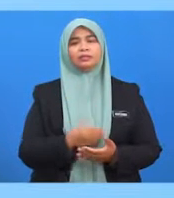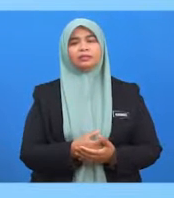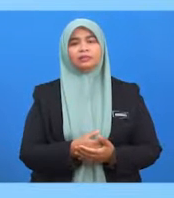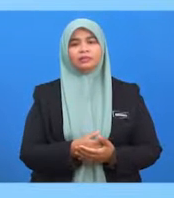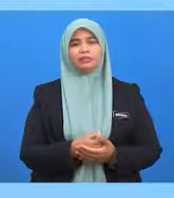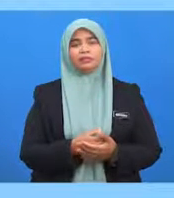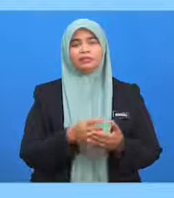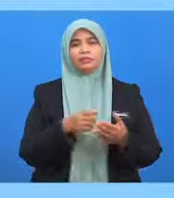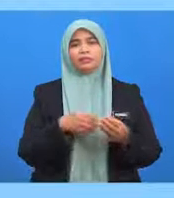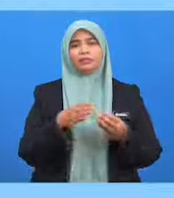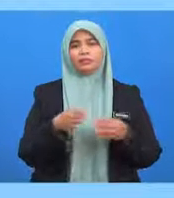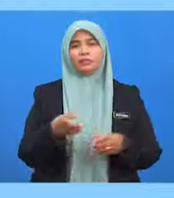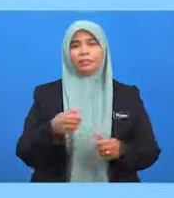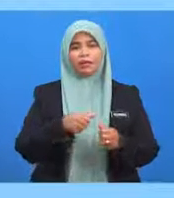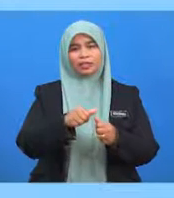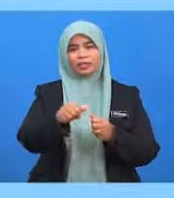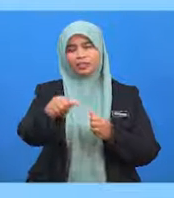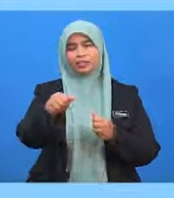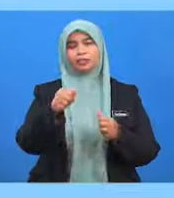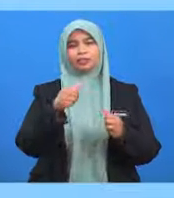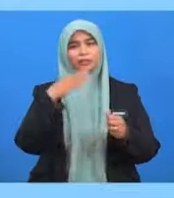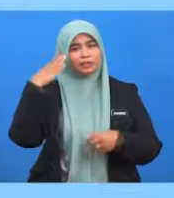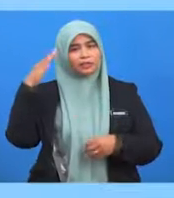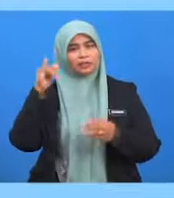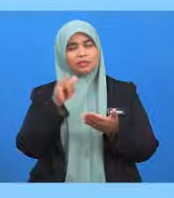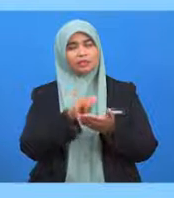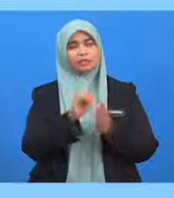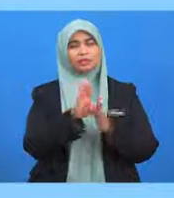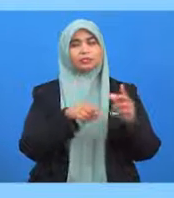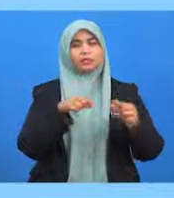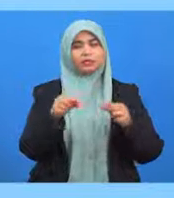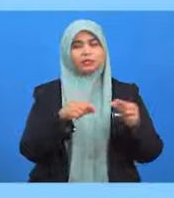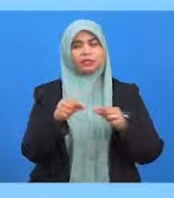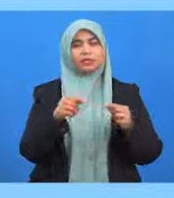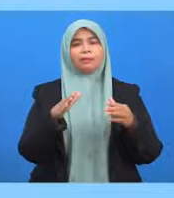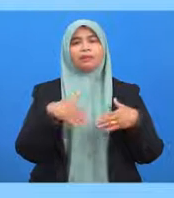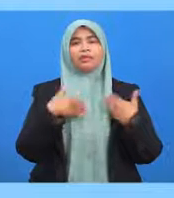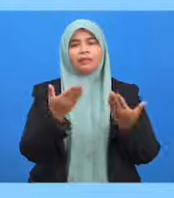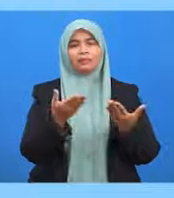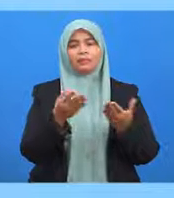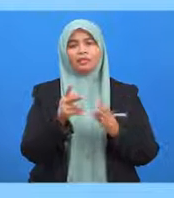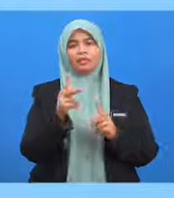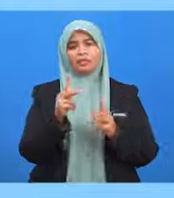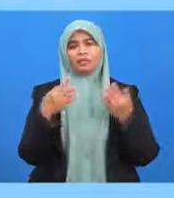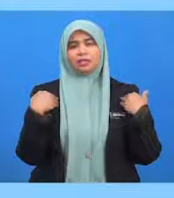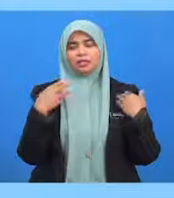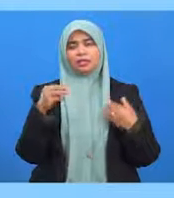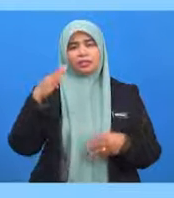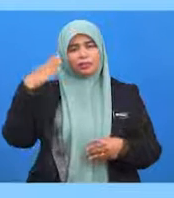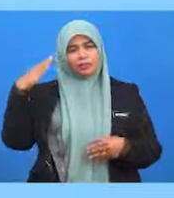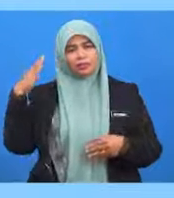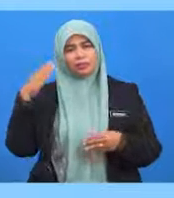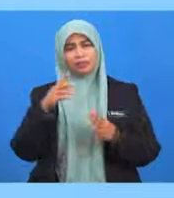apabila semakin jauh bunyi itu bergerak, bagaimana keadaan